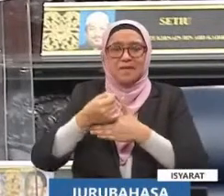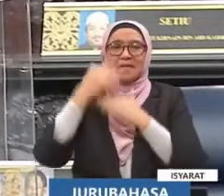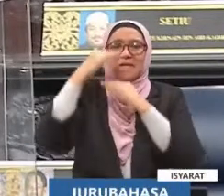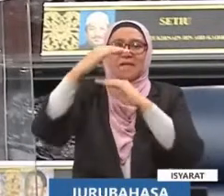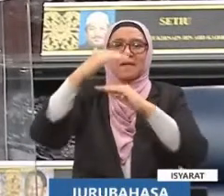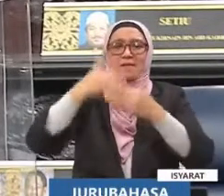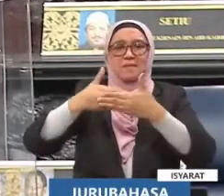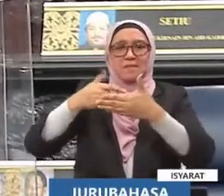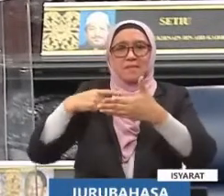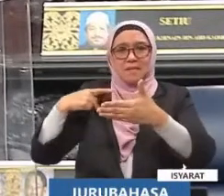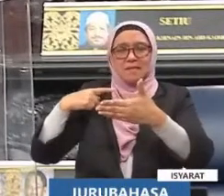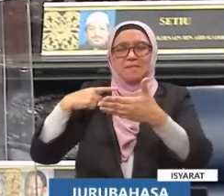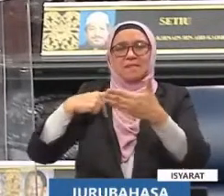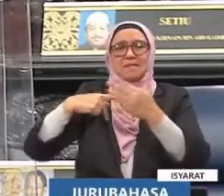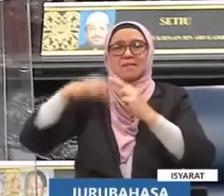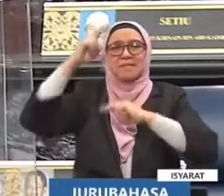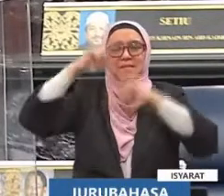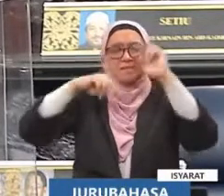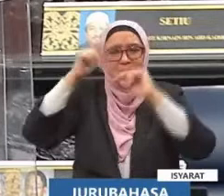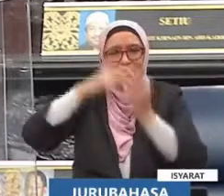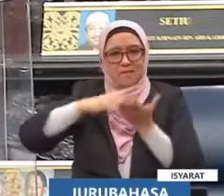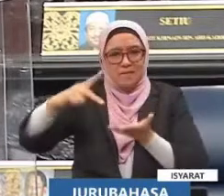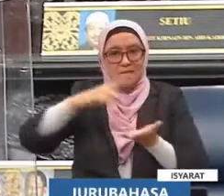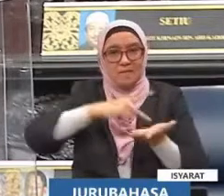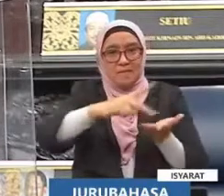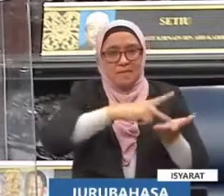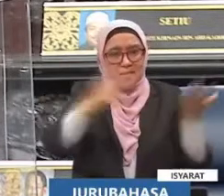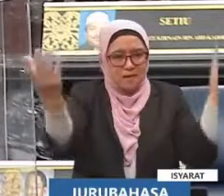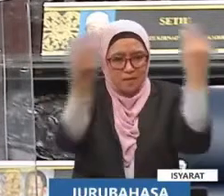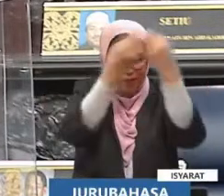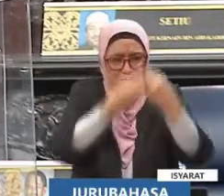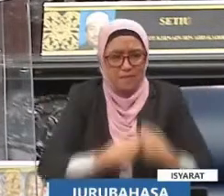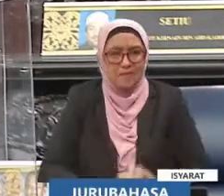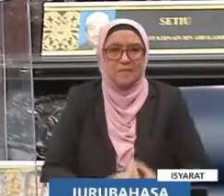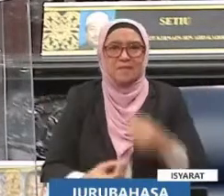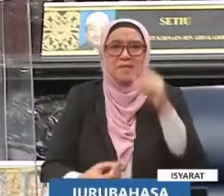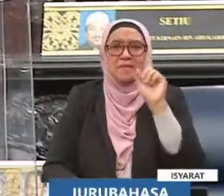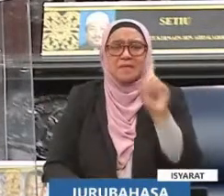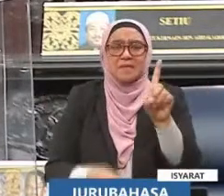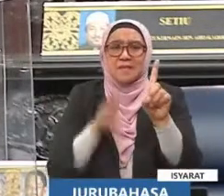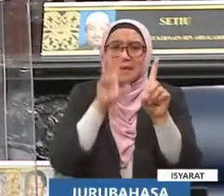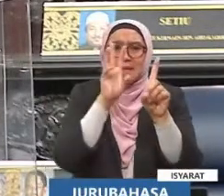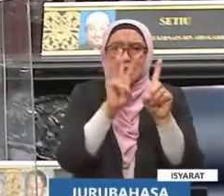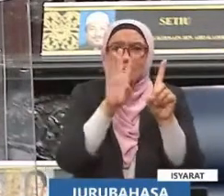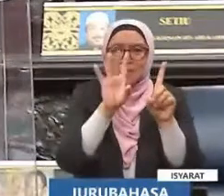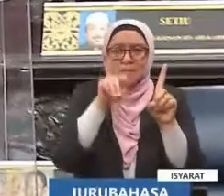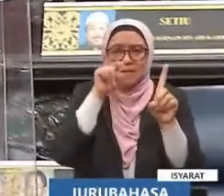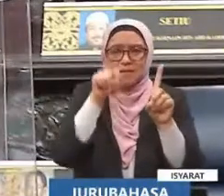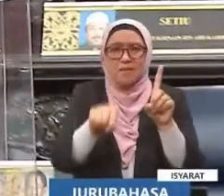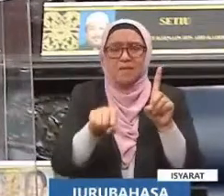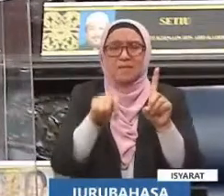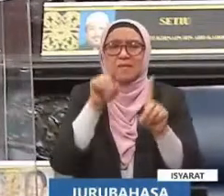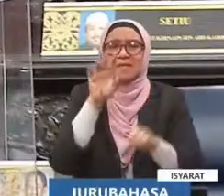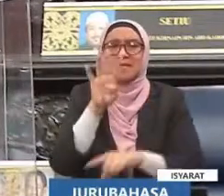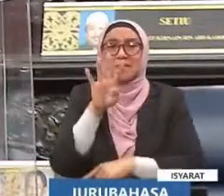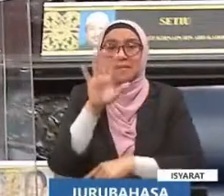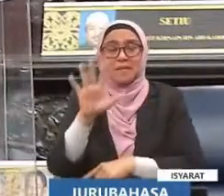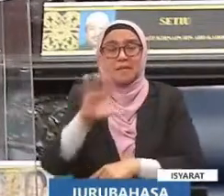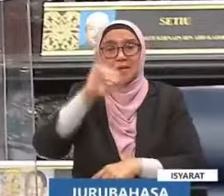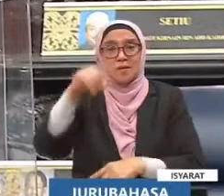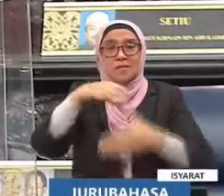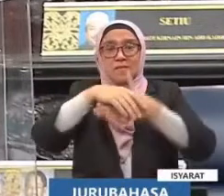dengan perbelanjaan sebanyak 168 perpuluhan 45000000 Ringgit bagi